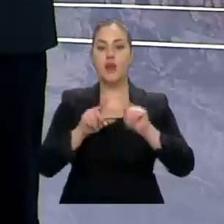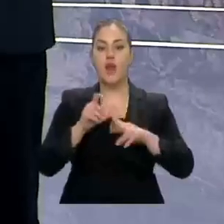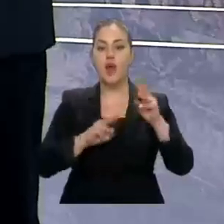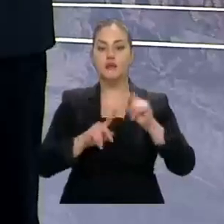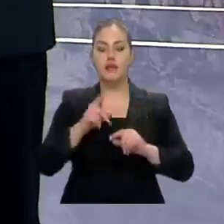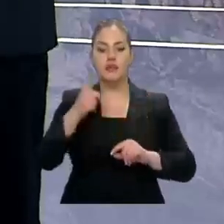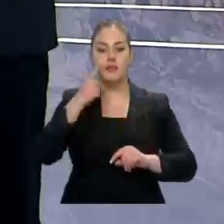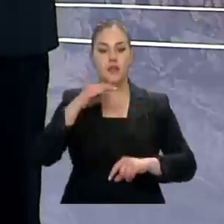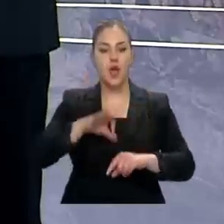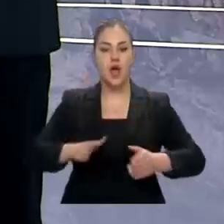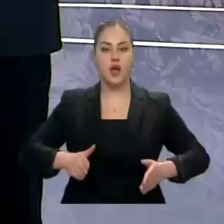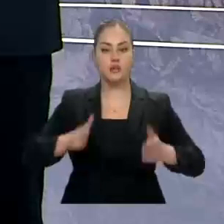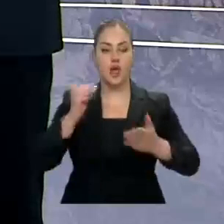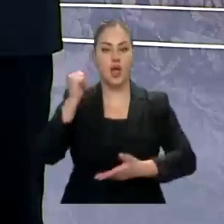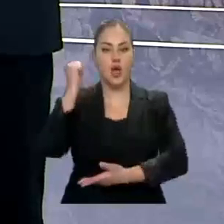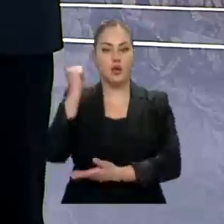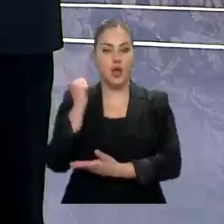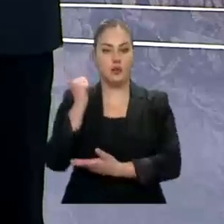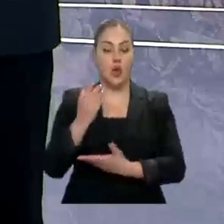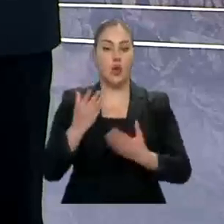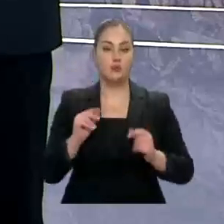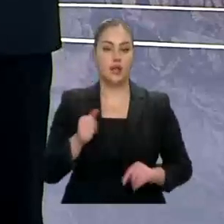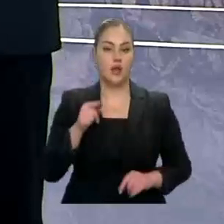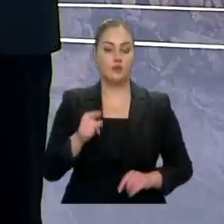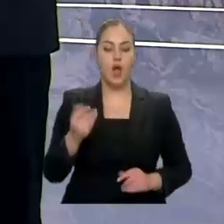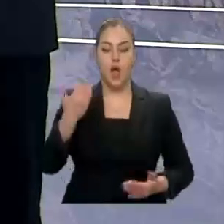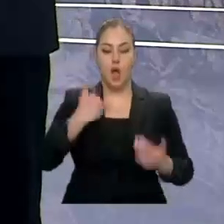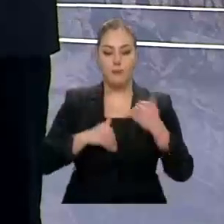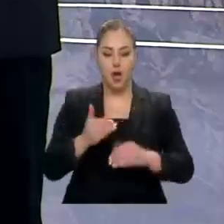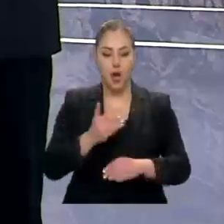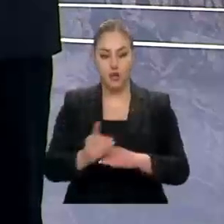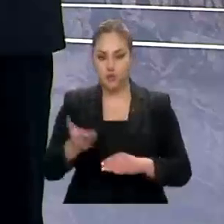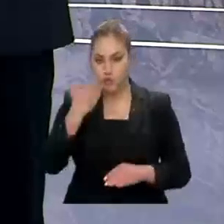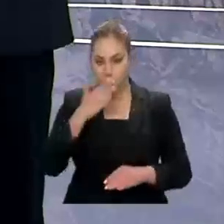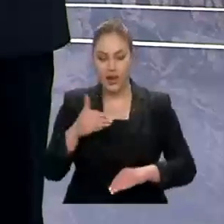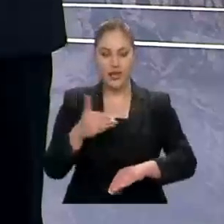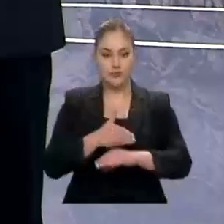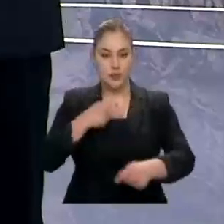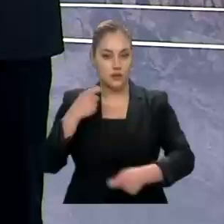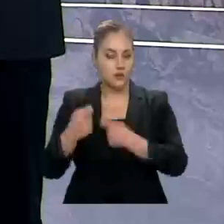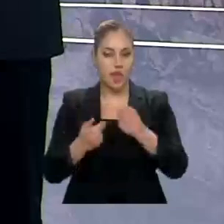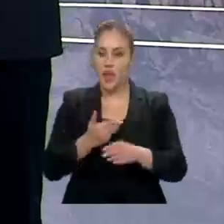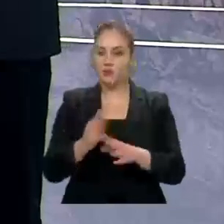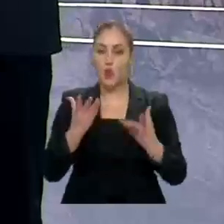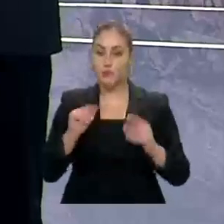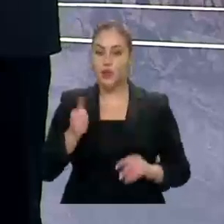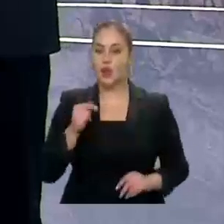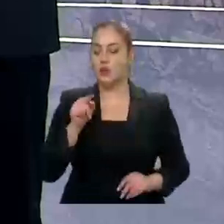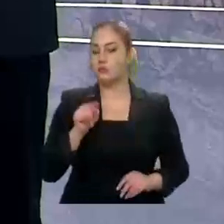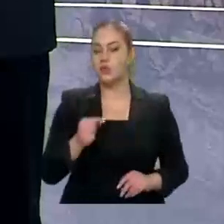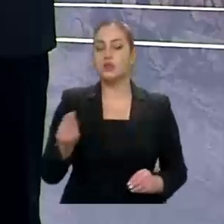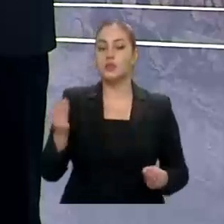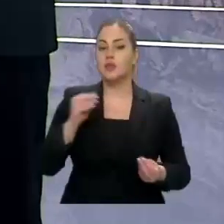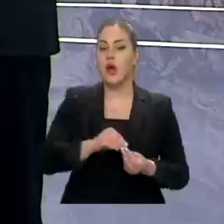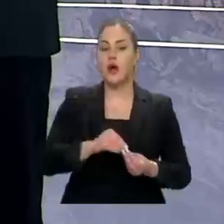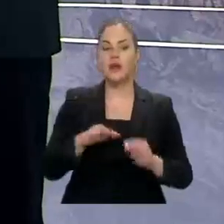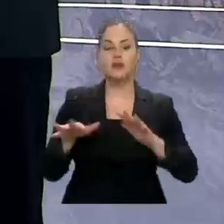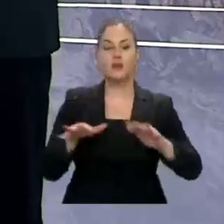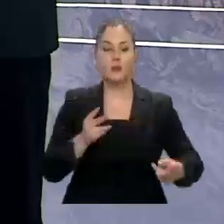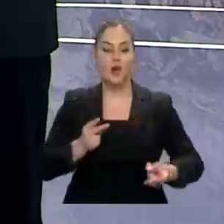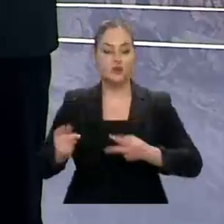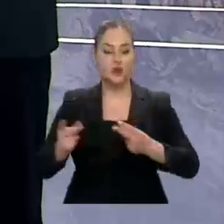Hastanesi ayakta kaldı olması gerektiği gibi. Ne bir ameliyat aksadı ne de diğer hizmetler olması gerektiği gibi. Dahası depremden